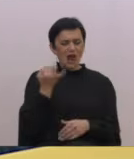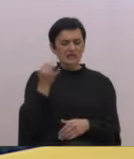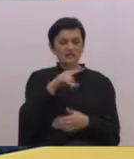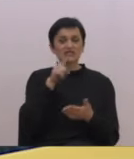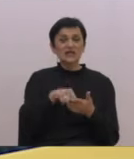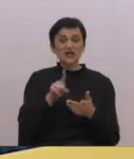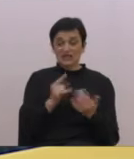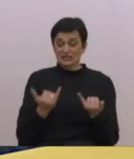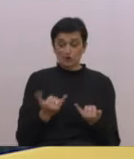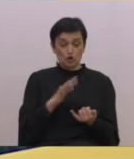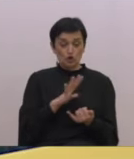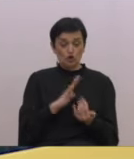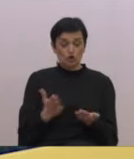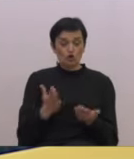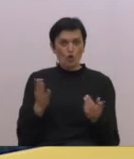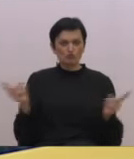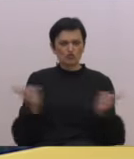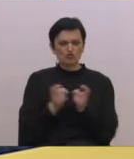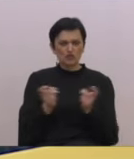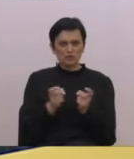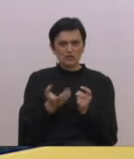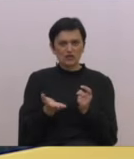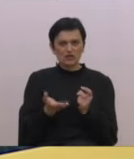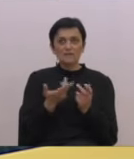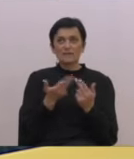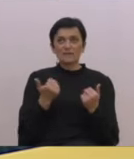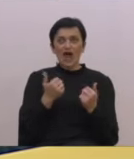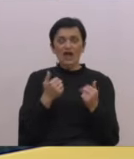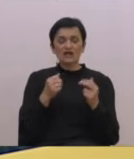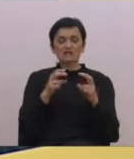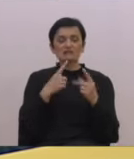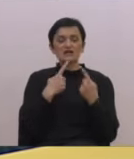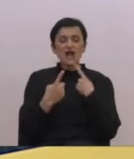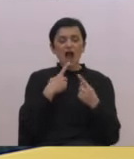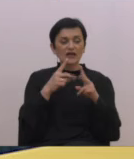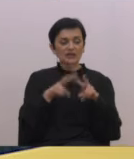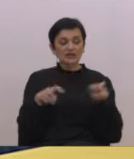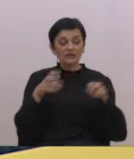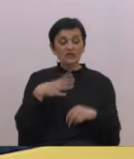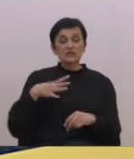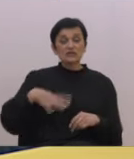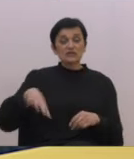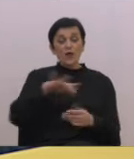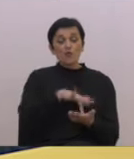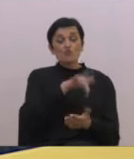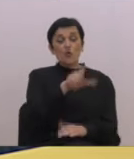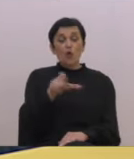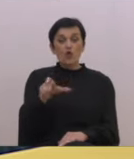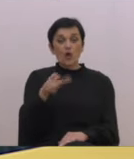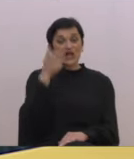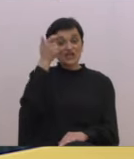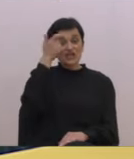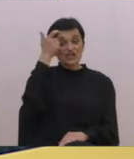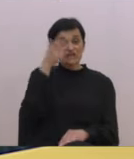იყო ჩხუბი და განხილვები. საქართველოს მოქალაქეებს